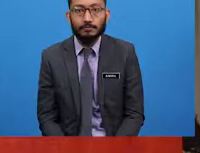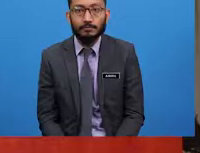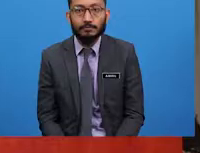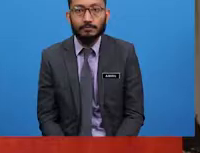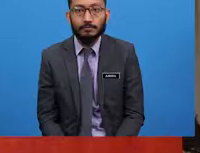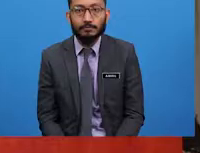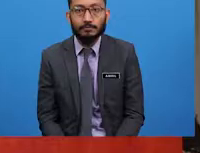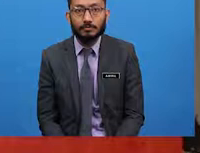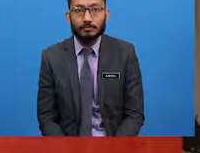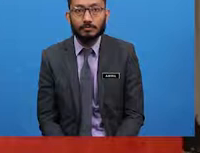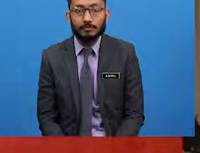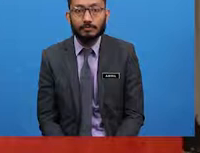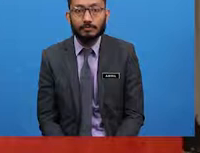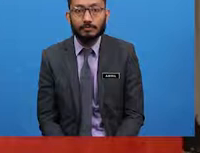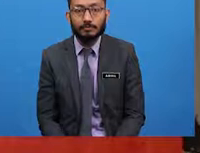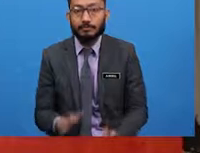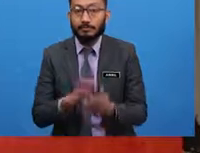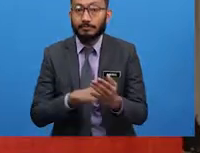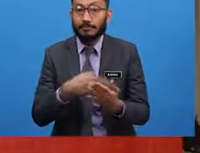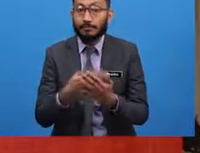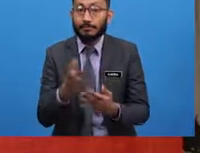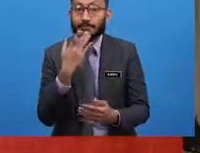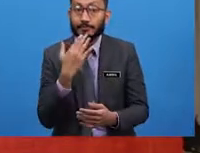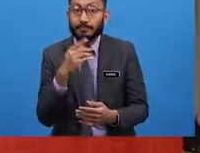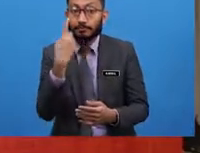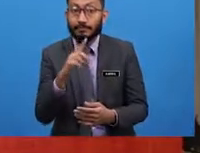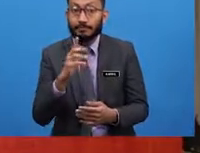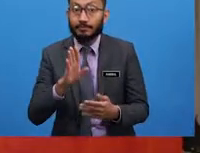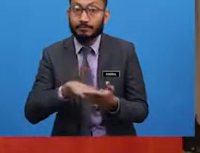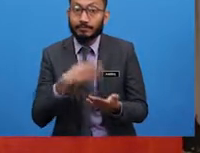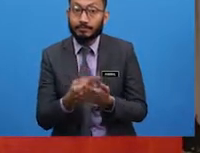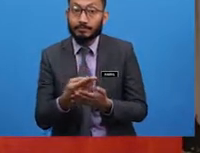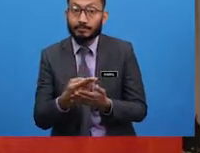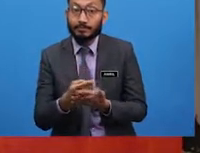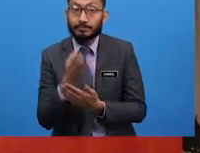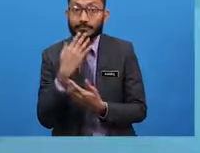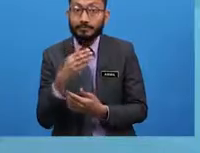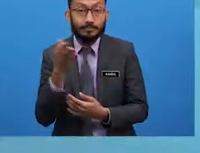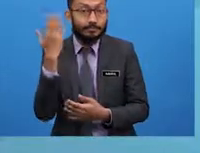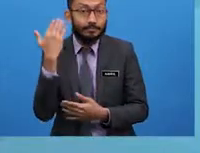beros warna untuk menyapu warna latar kain,